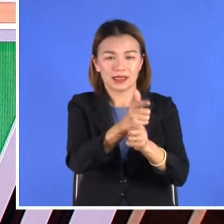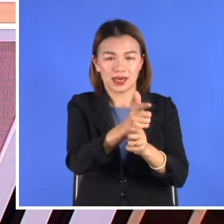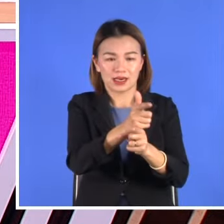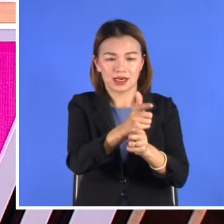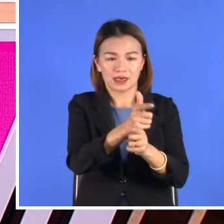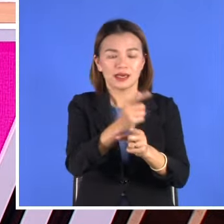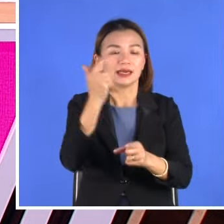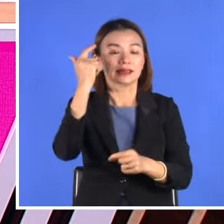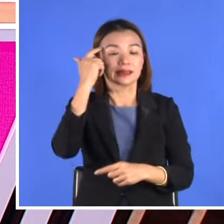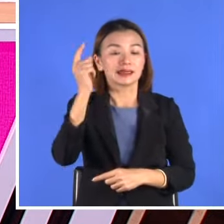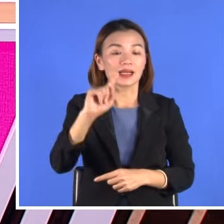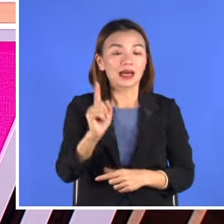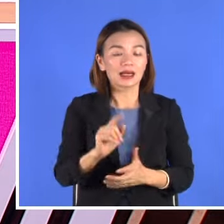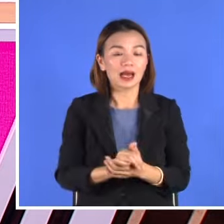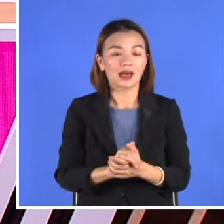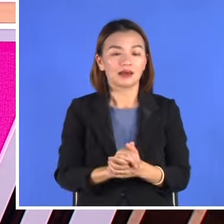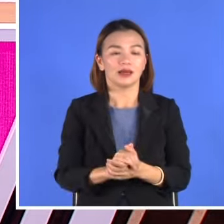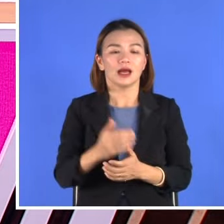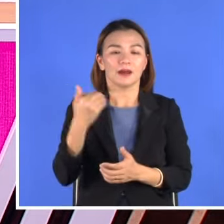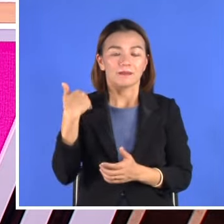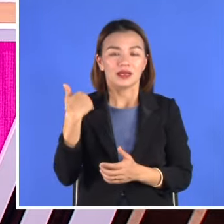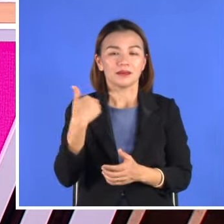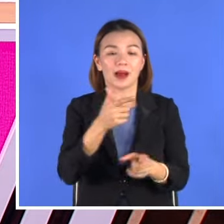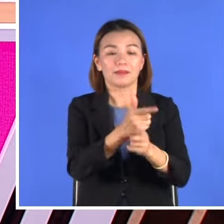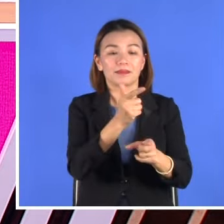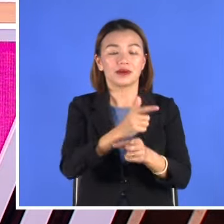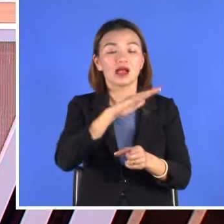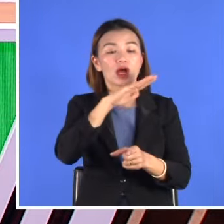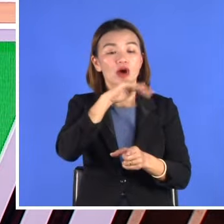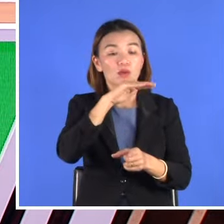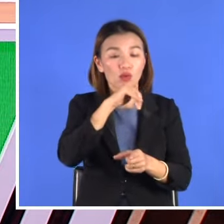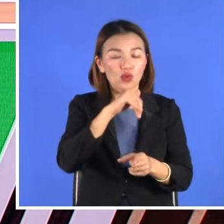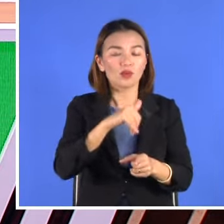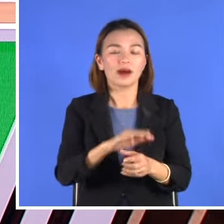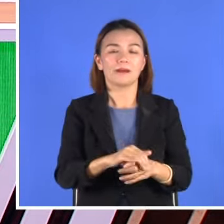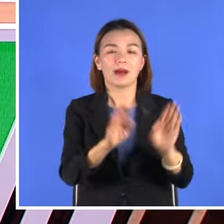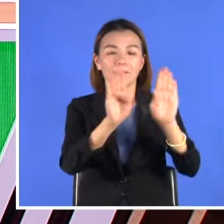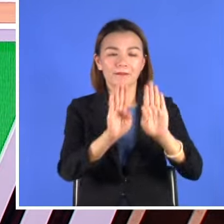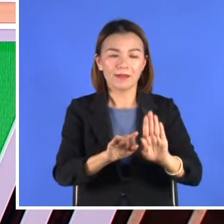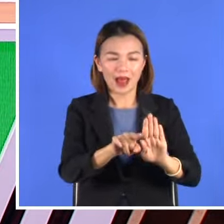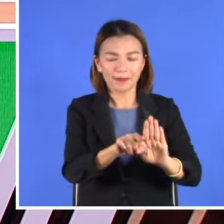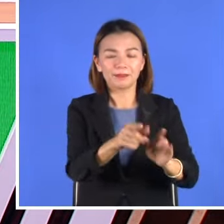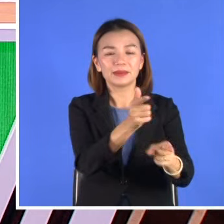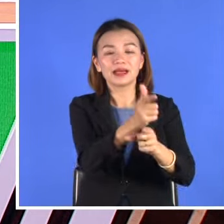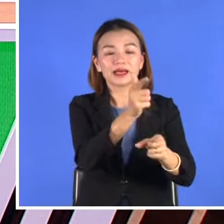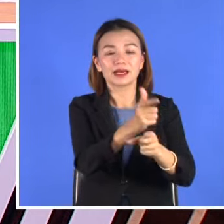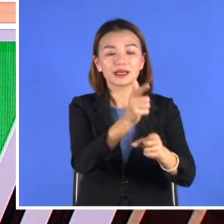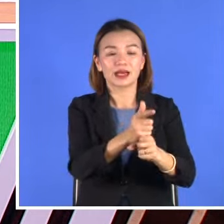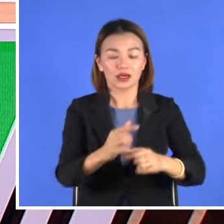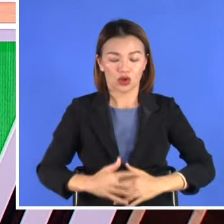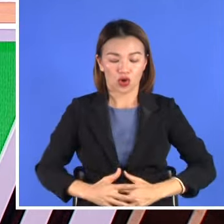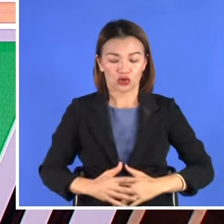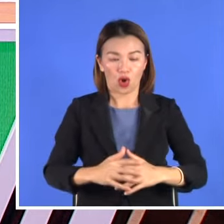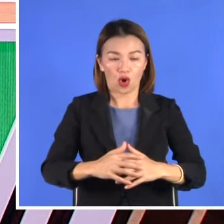ว่าเดี๋ยวมันคงจะถึงเวลามันก็ออกลูกออกหลานอะไรมาล่ะนะนะตามวิถีของชาวบ้านนะคะหมูตัวนี้มันท้องแก่ใกล้